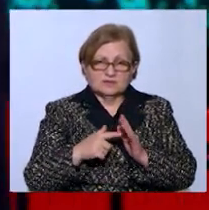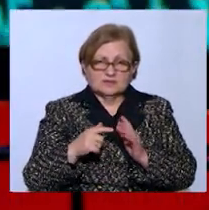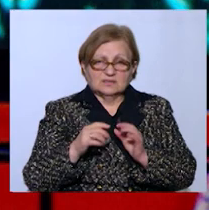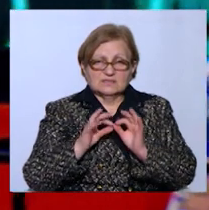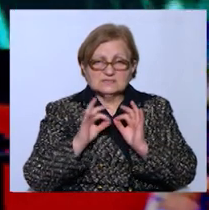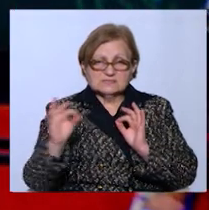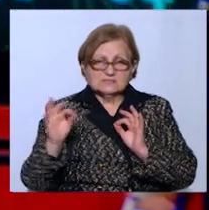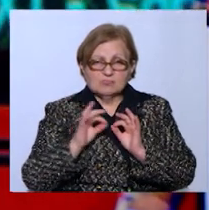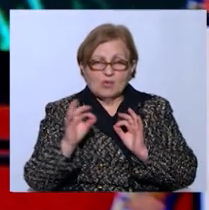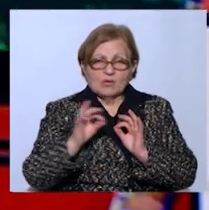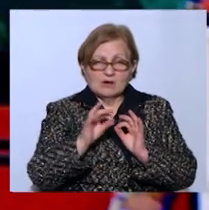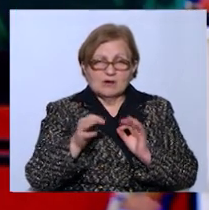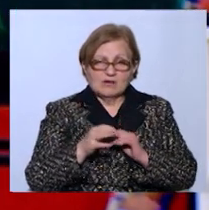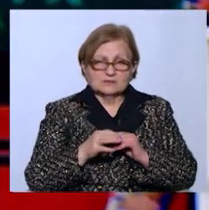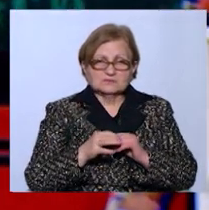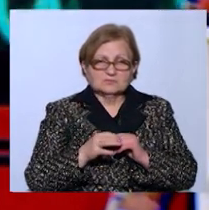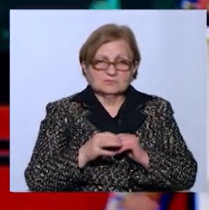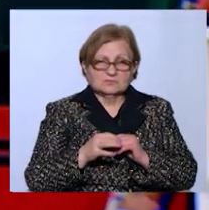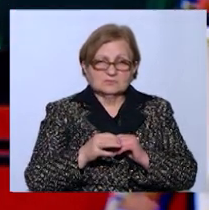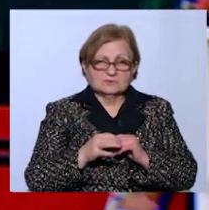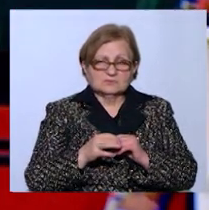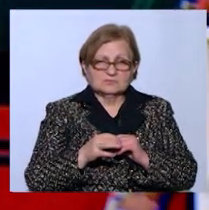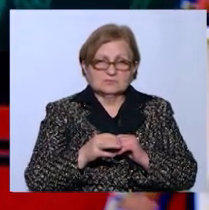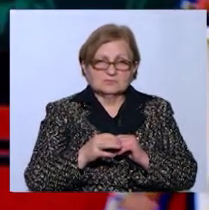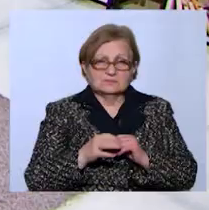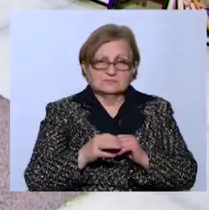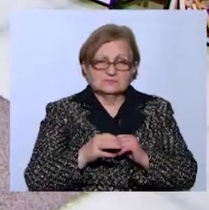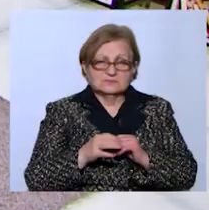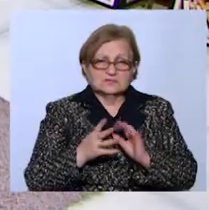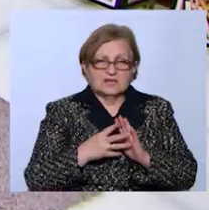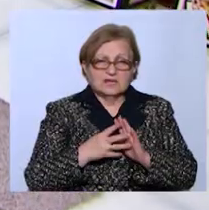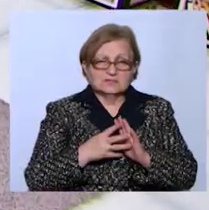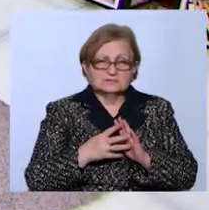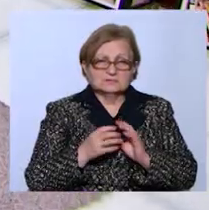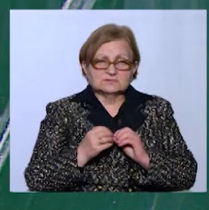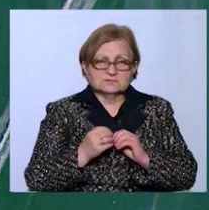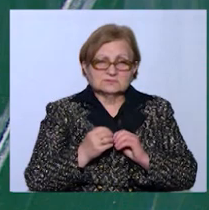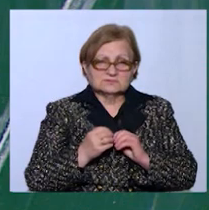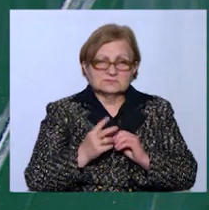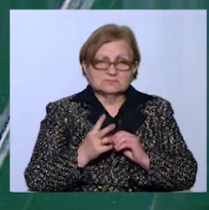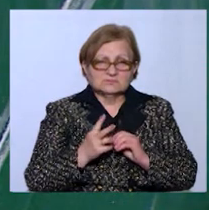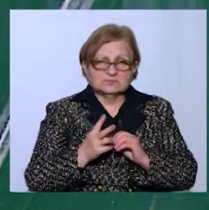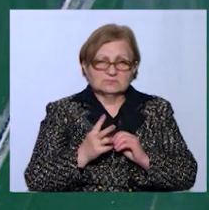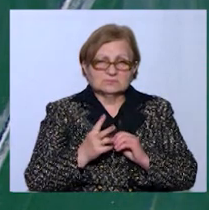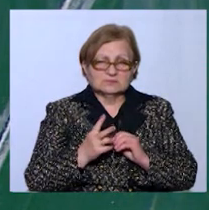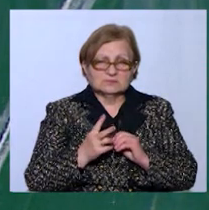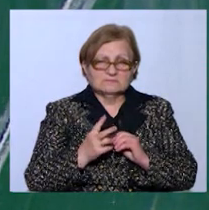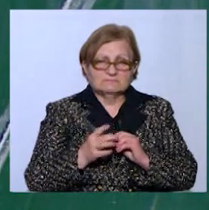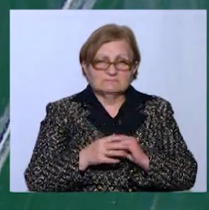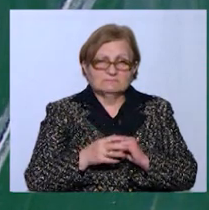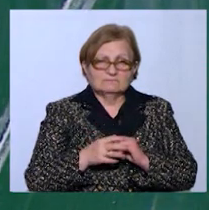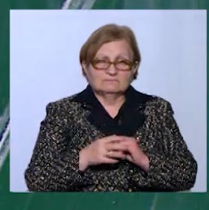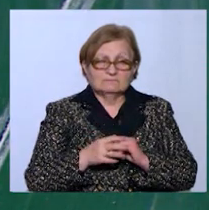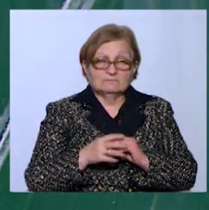ექნება 6-5 პირამიდას? 1 2 3 4 5 6 7 8 9 10 11 12.